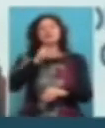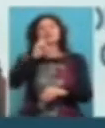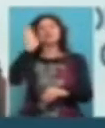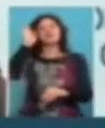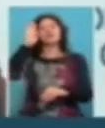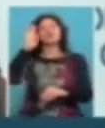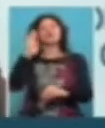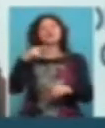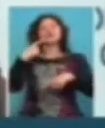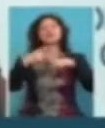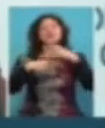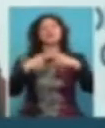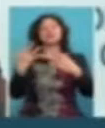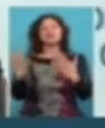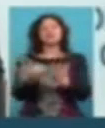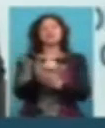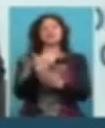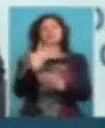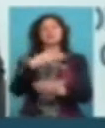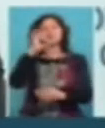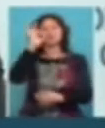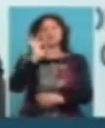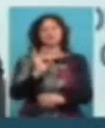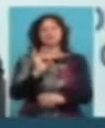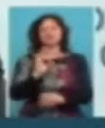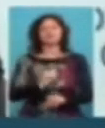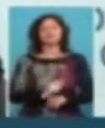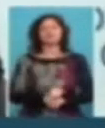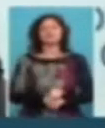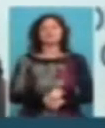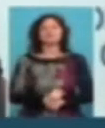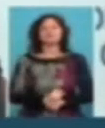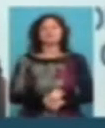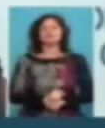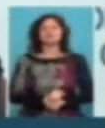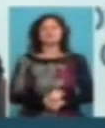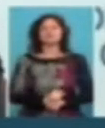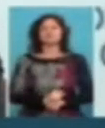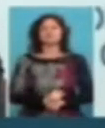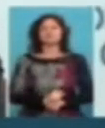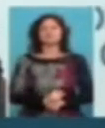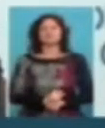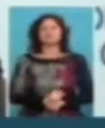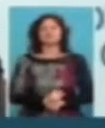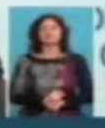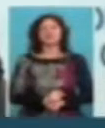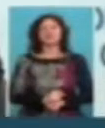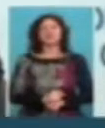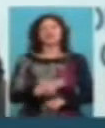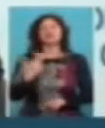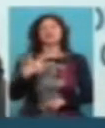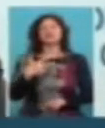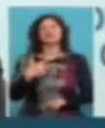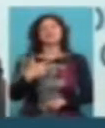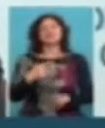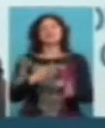қамтимыз. 39 елді мекеннің 8-і орталық су құбырына қосылған. Ал қалған ауылдар суды құдық, ұңғымалар арқылы алуда. Ершов ауылында